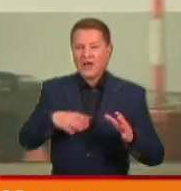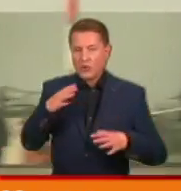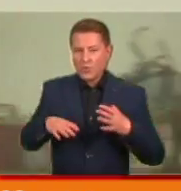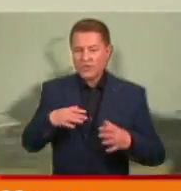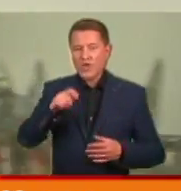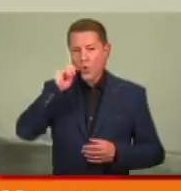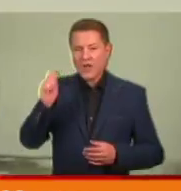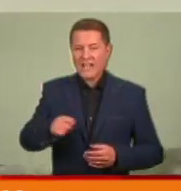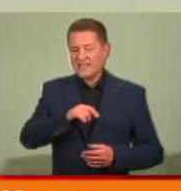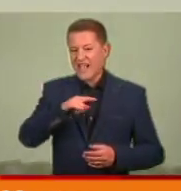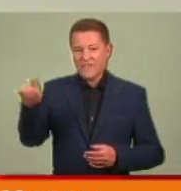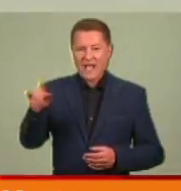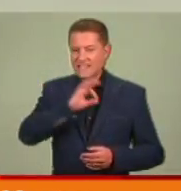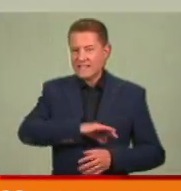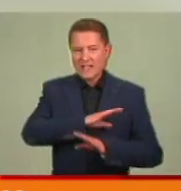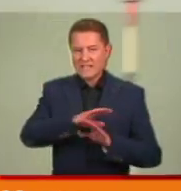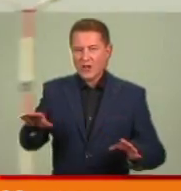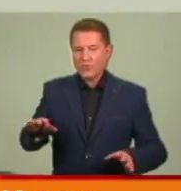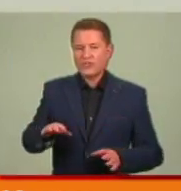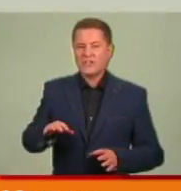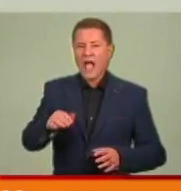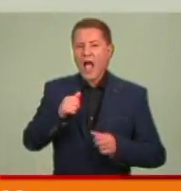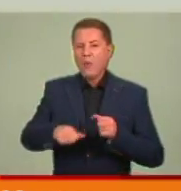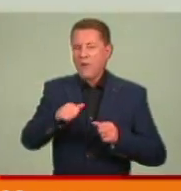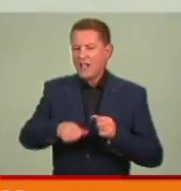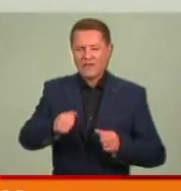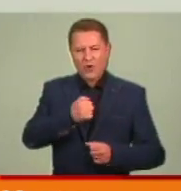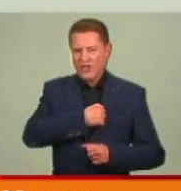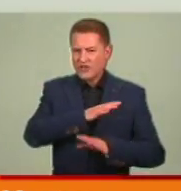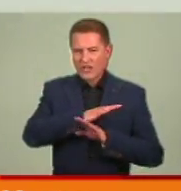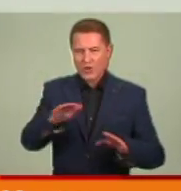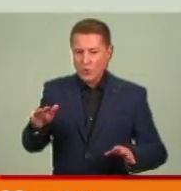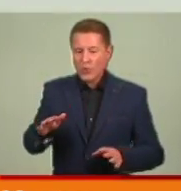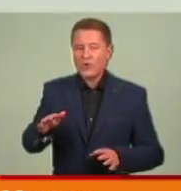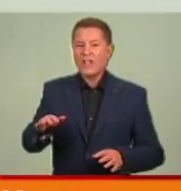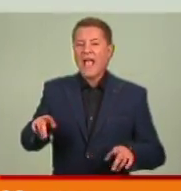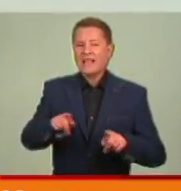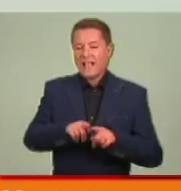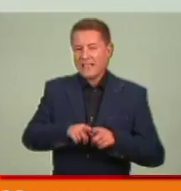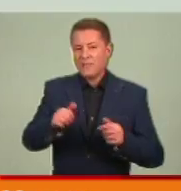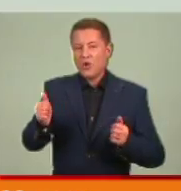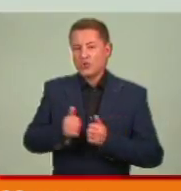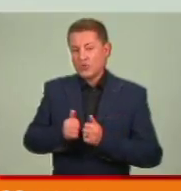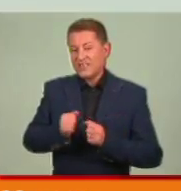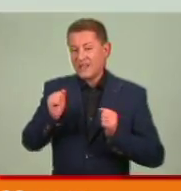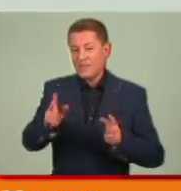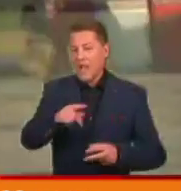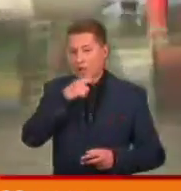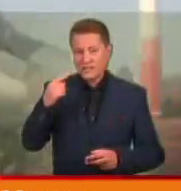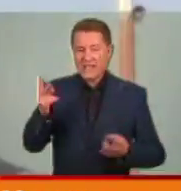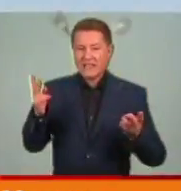української авіації не залучено, палива на навчальний літ не шкодують. І з таким сусідом, як Росія, треба бути готовими до